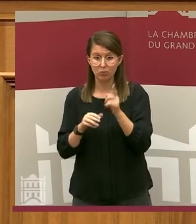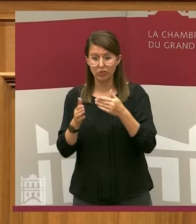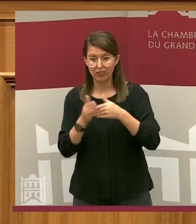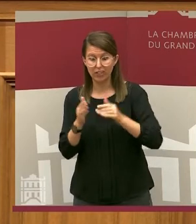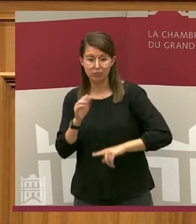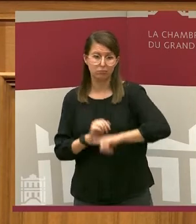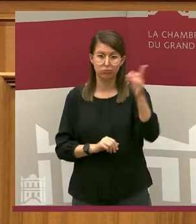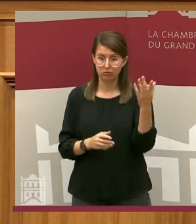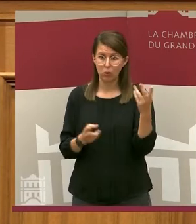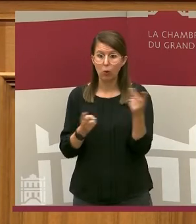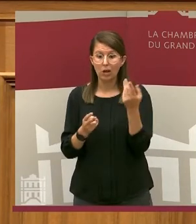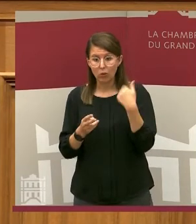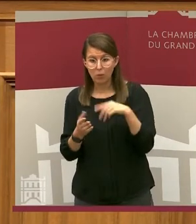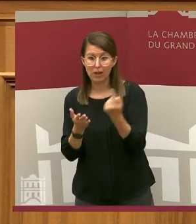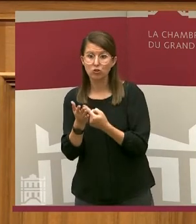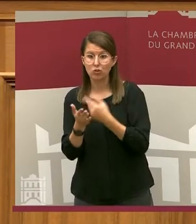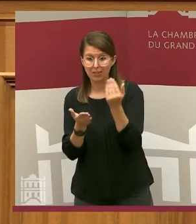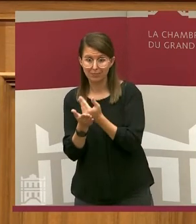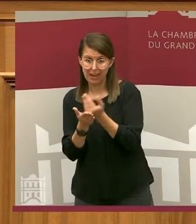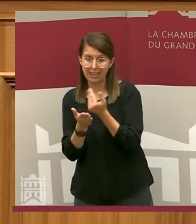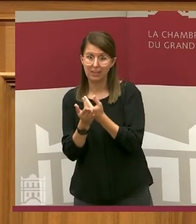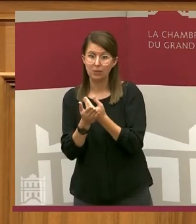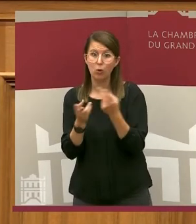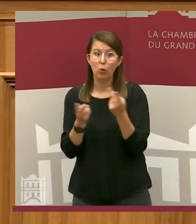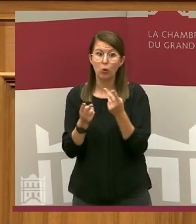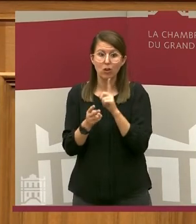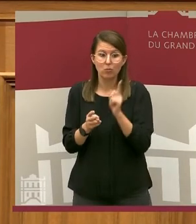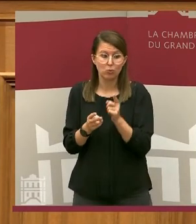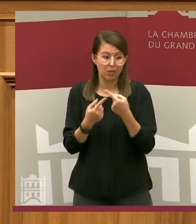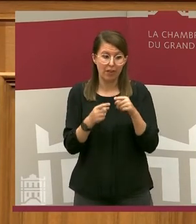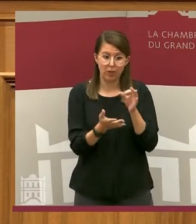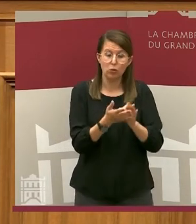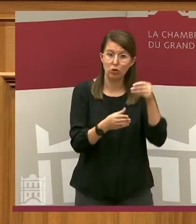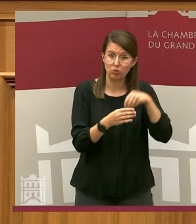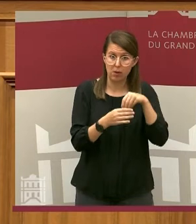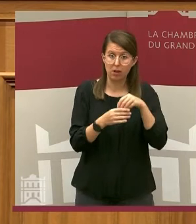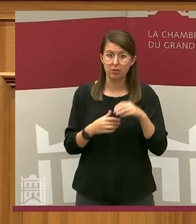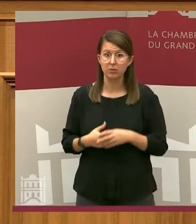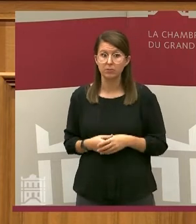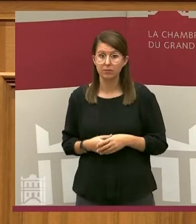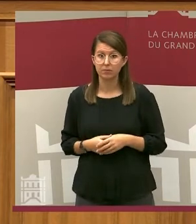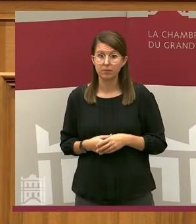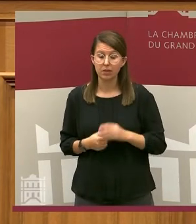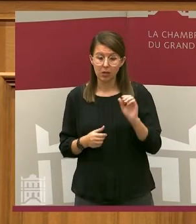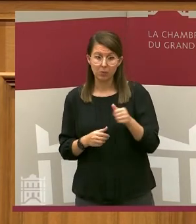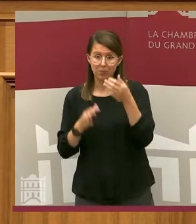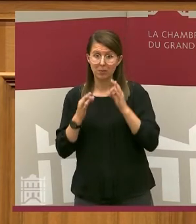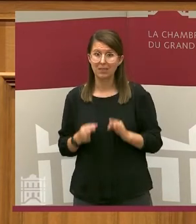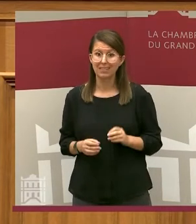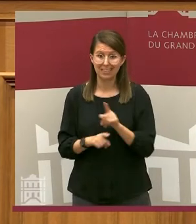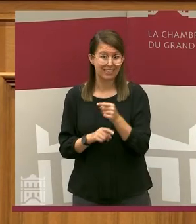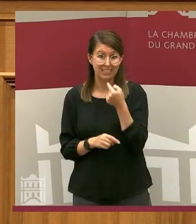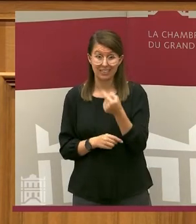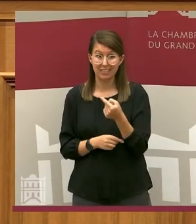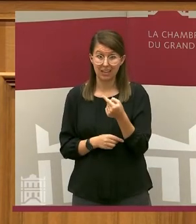mehr Steuerreserven anholen. Oder wir müssen irgendwo spüren. Der Premier hat nicht Durchblicke gelöst, aber